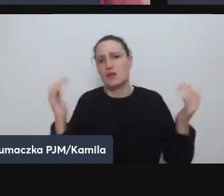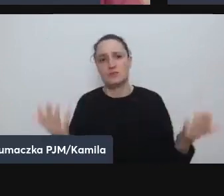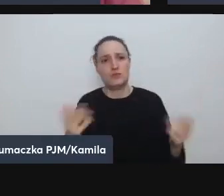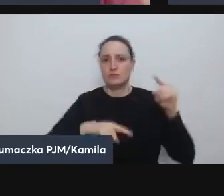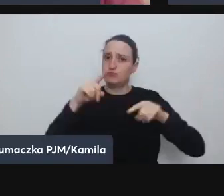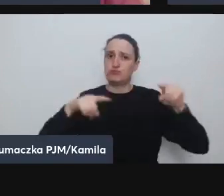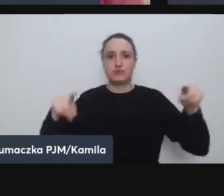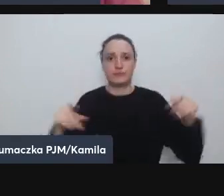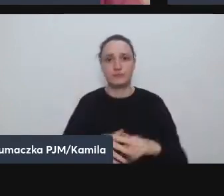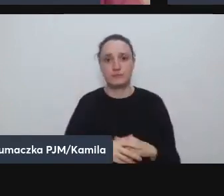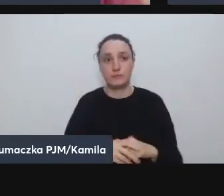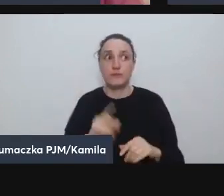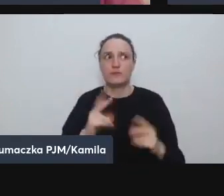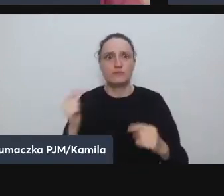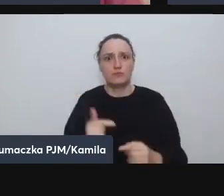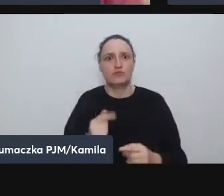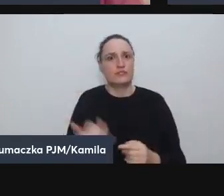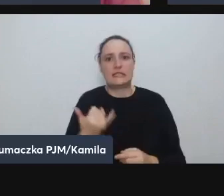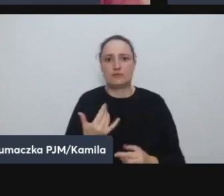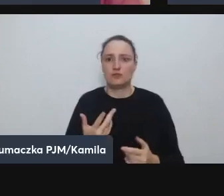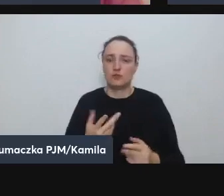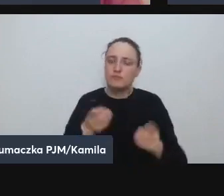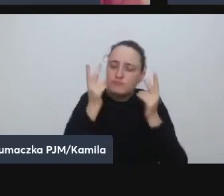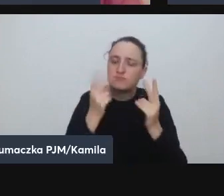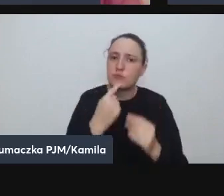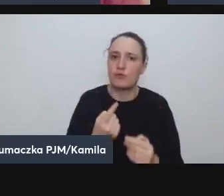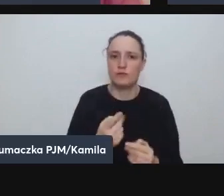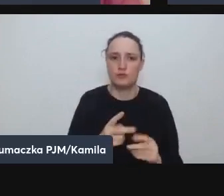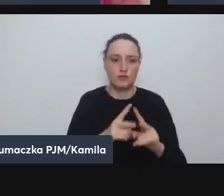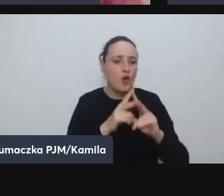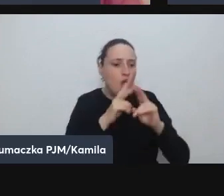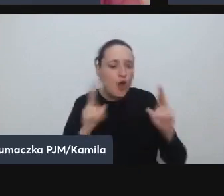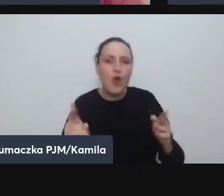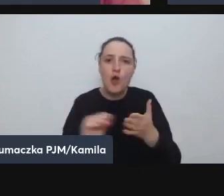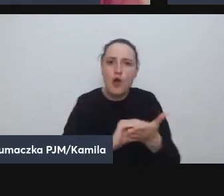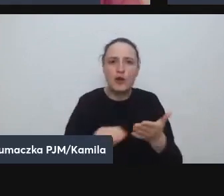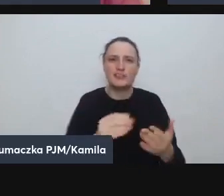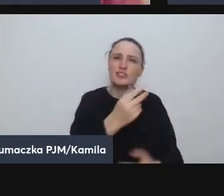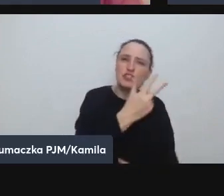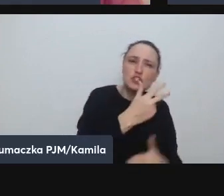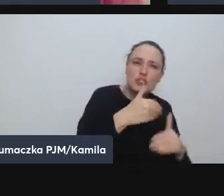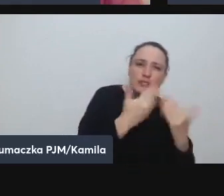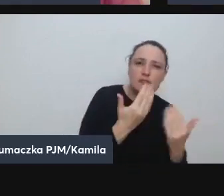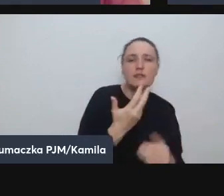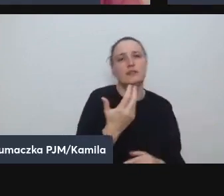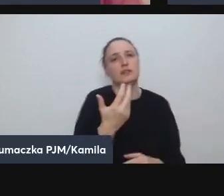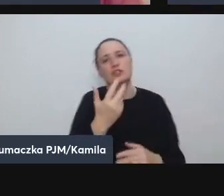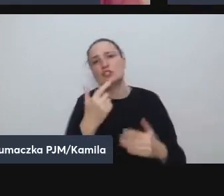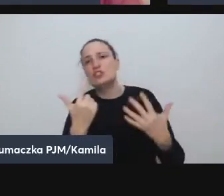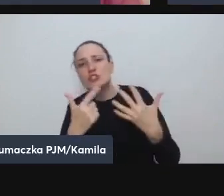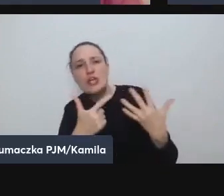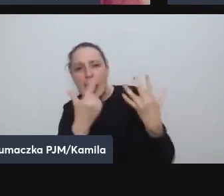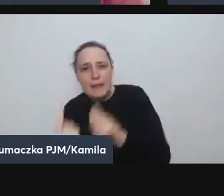mnie do podkreślenia też osobom, że mówię, ten okres może trwać 3 do 7 dni, cykl może być między tam 21